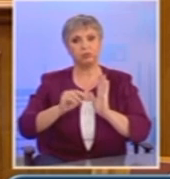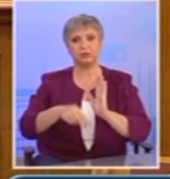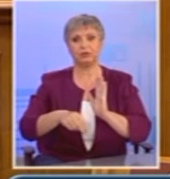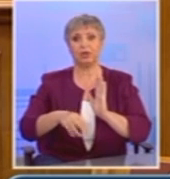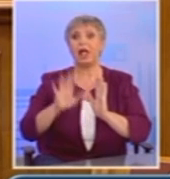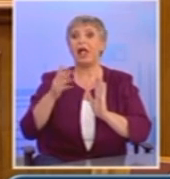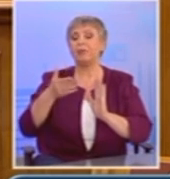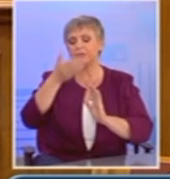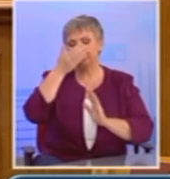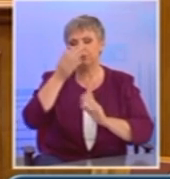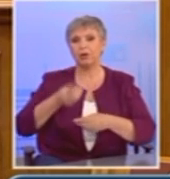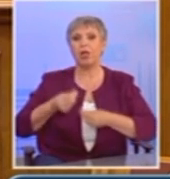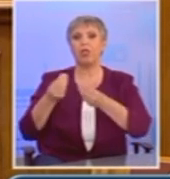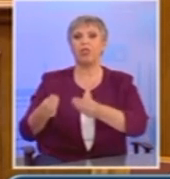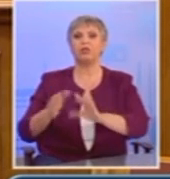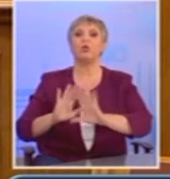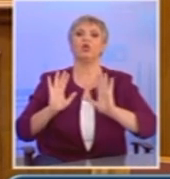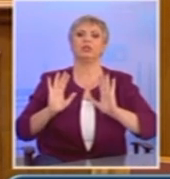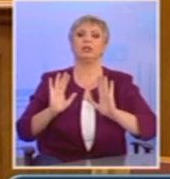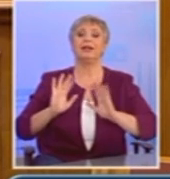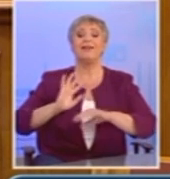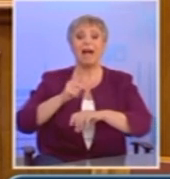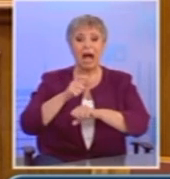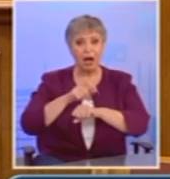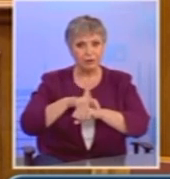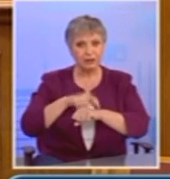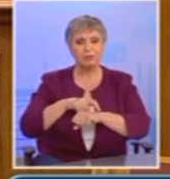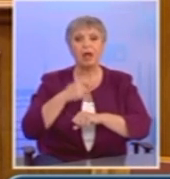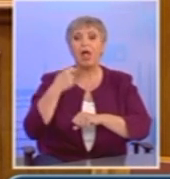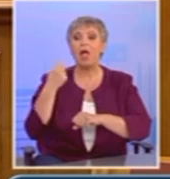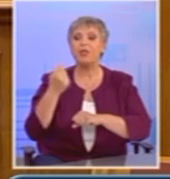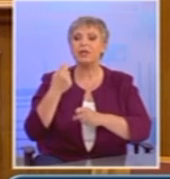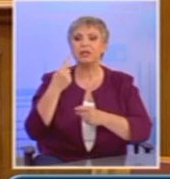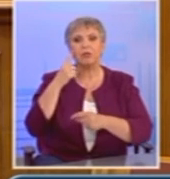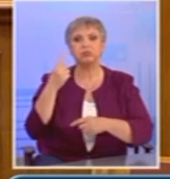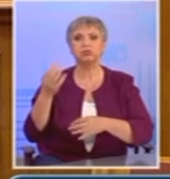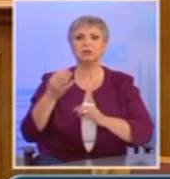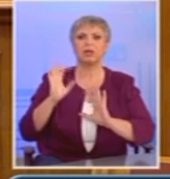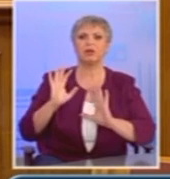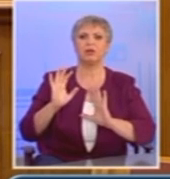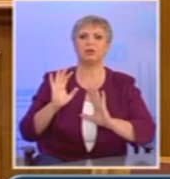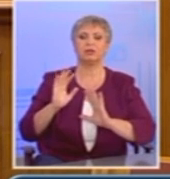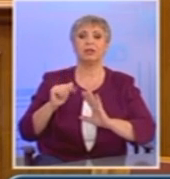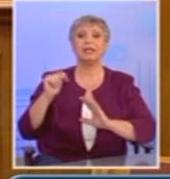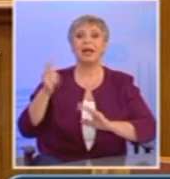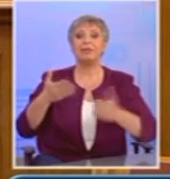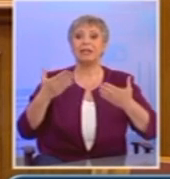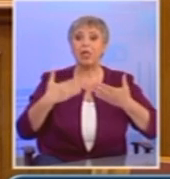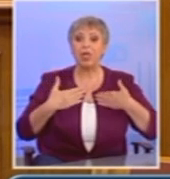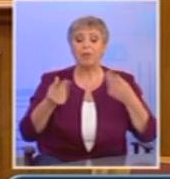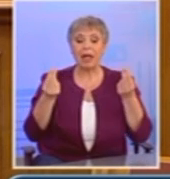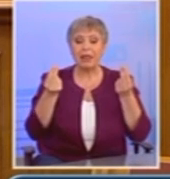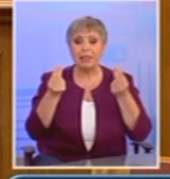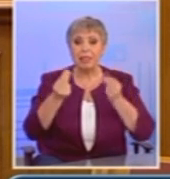λευκή επιταγή. Είναι ψήφος εθνικής συνεννόησης με σαφή εντολή για οριστική λύση